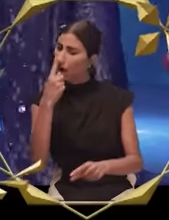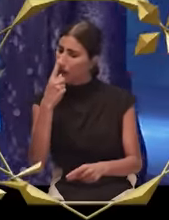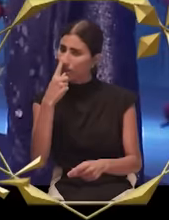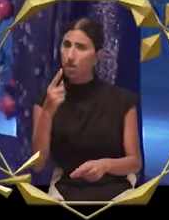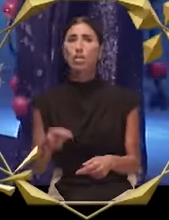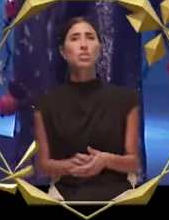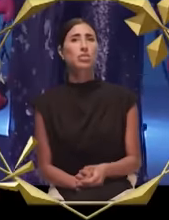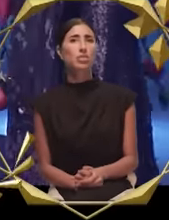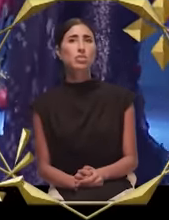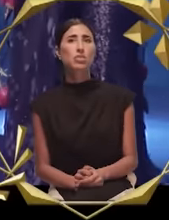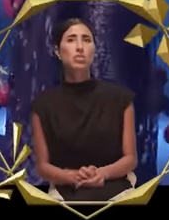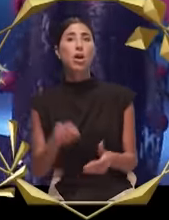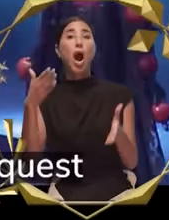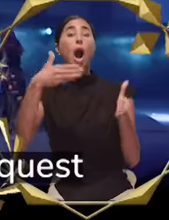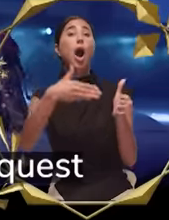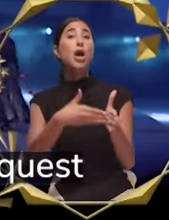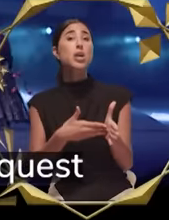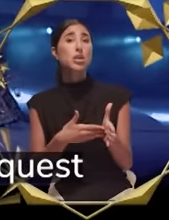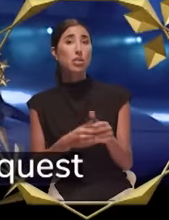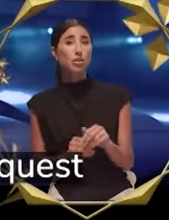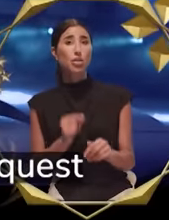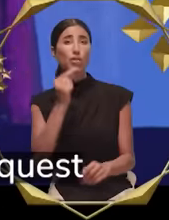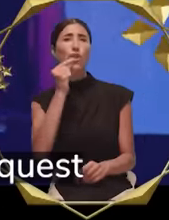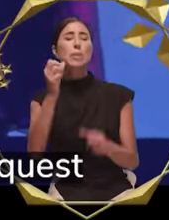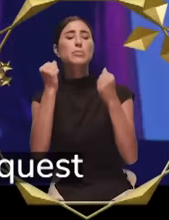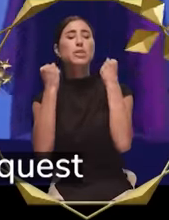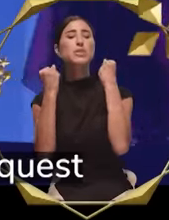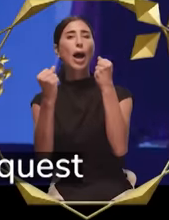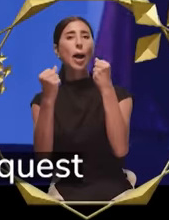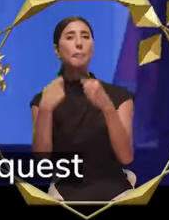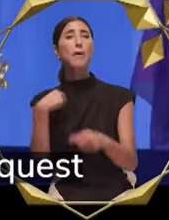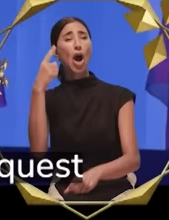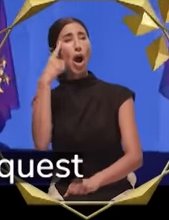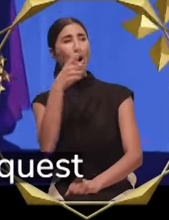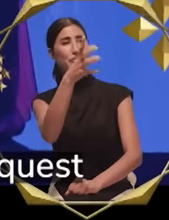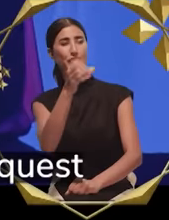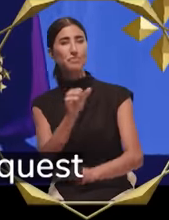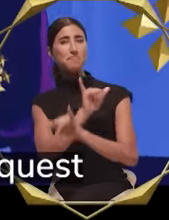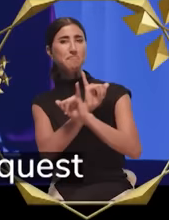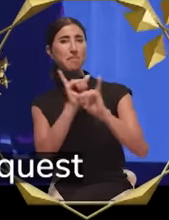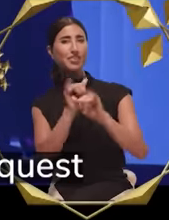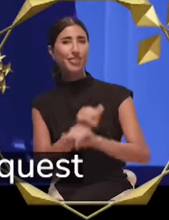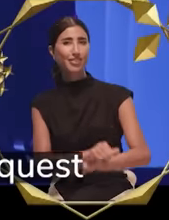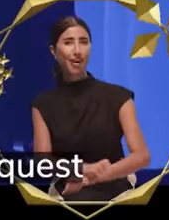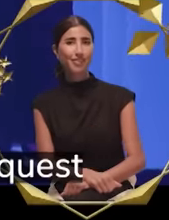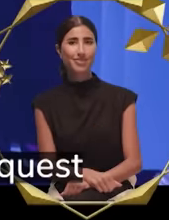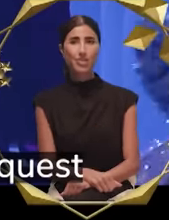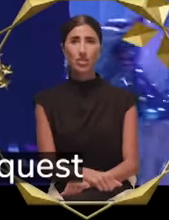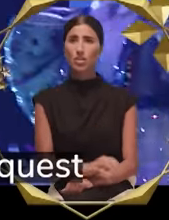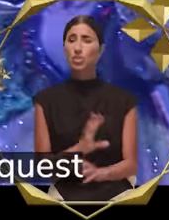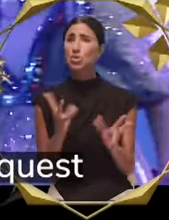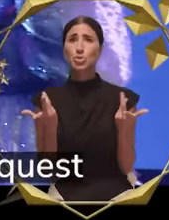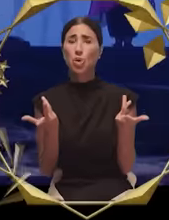التو والحين وأخيرا الطلب الأكثر فتكا